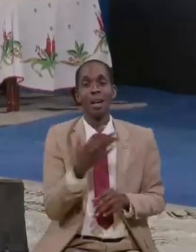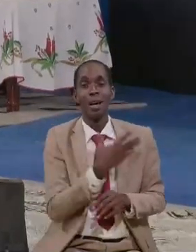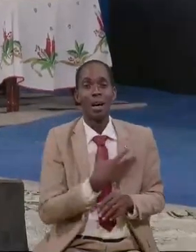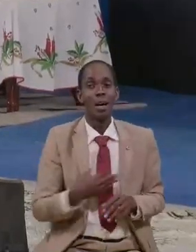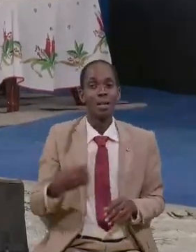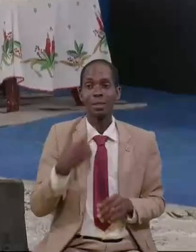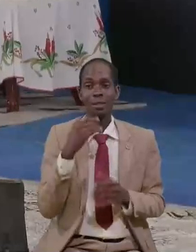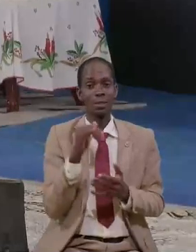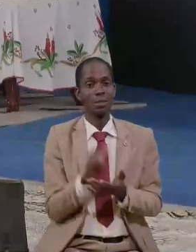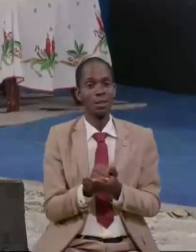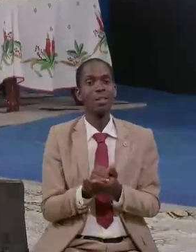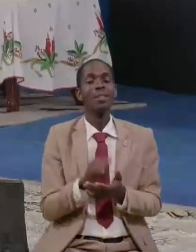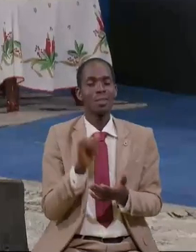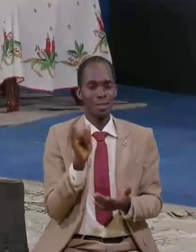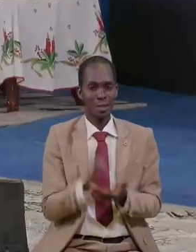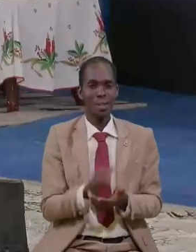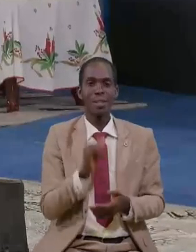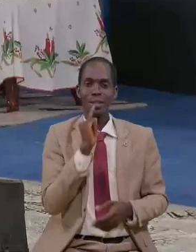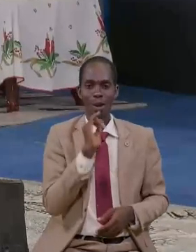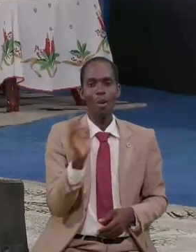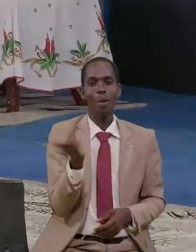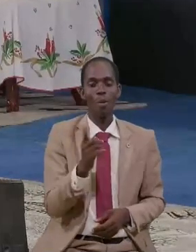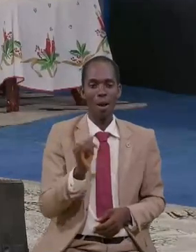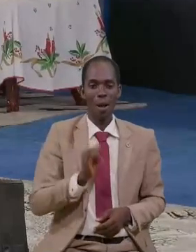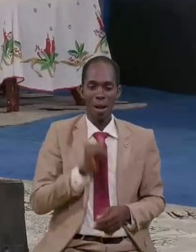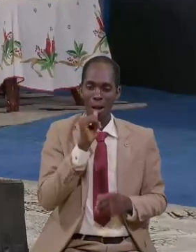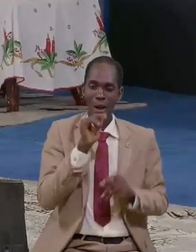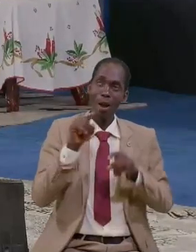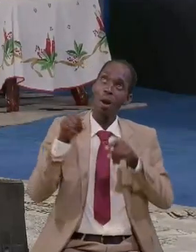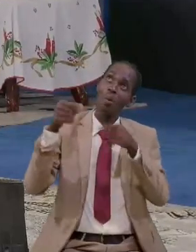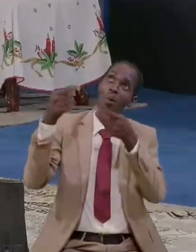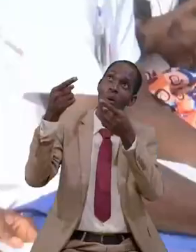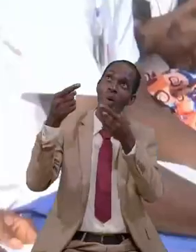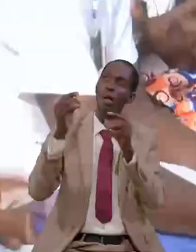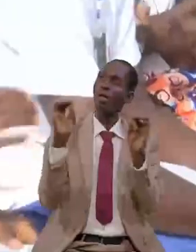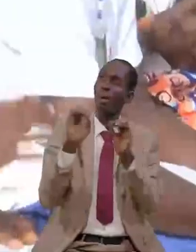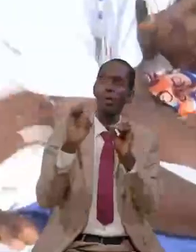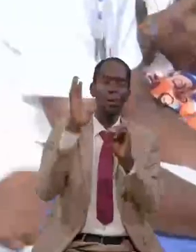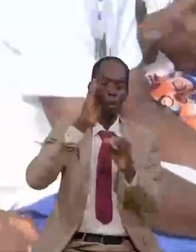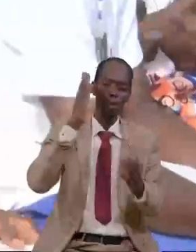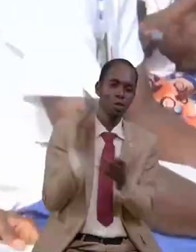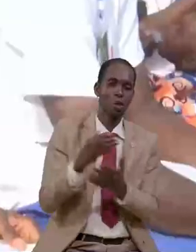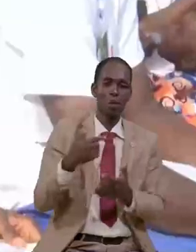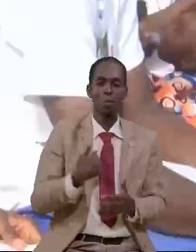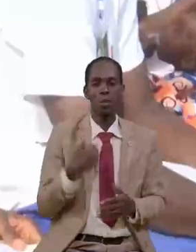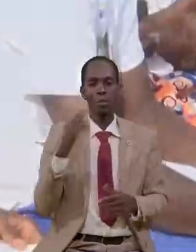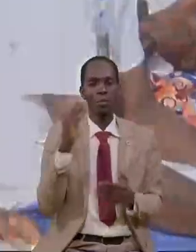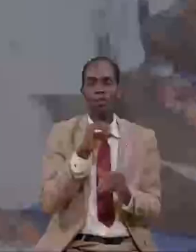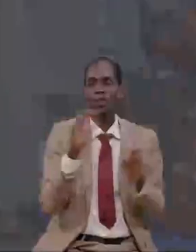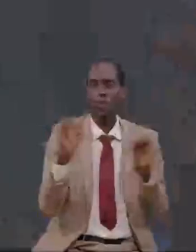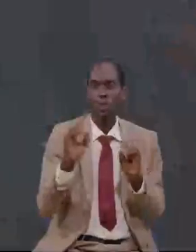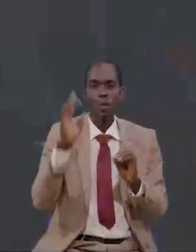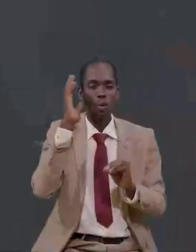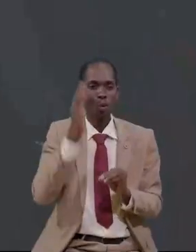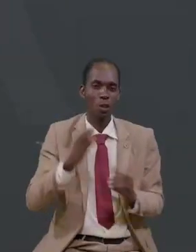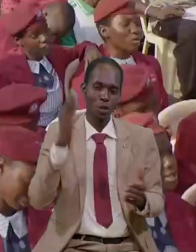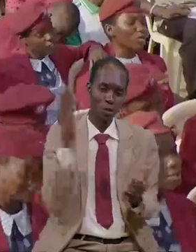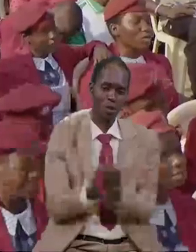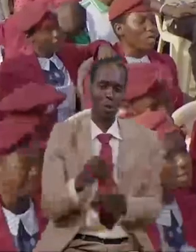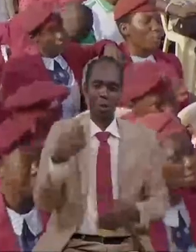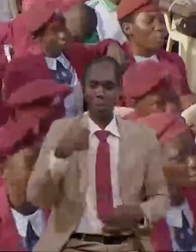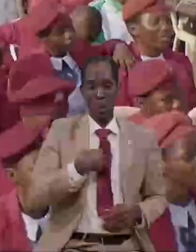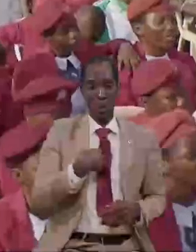dis, c'est là-haut, je vais. Rien ne pourra t'arrêter. Rien ne pourra